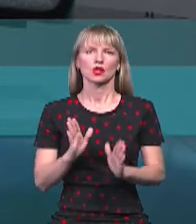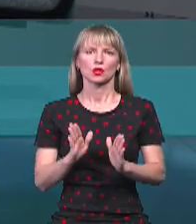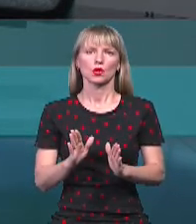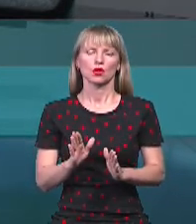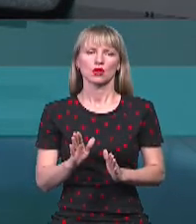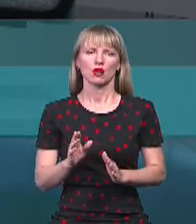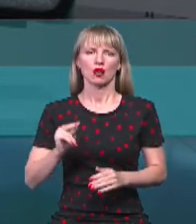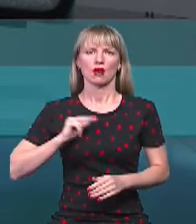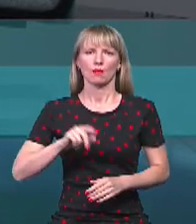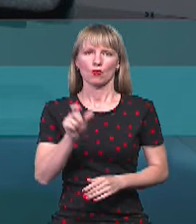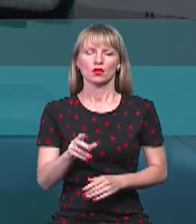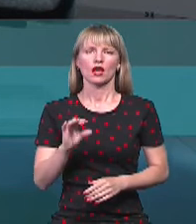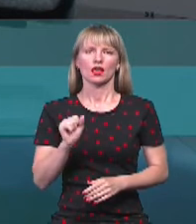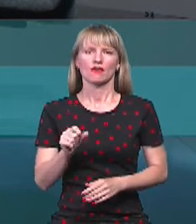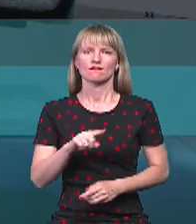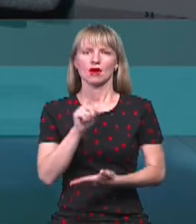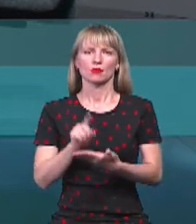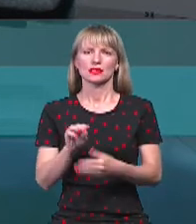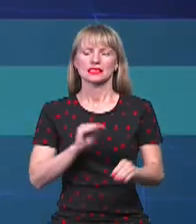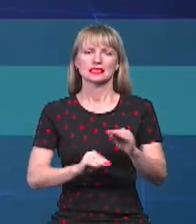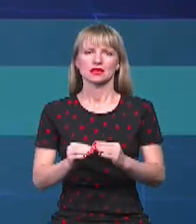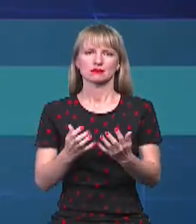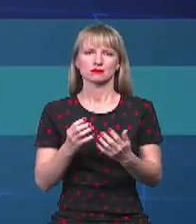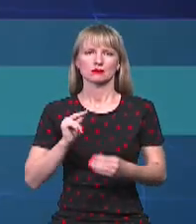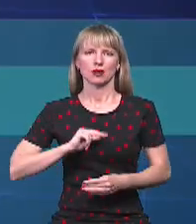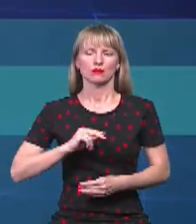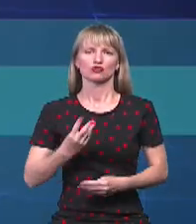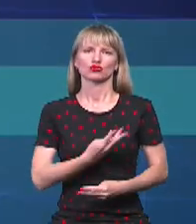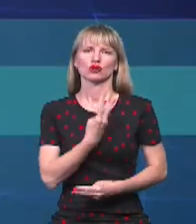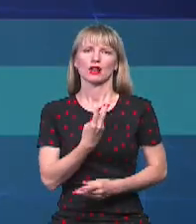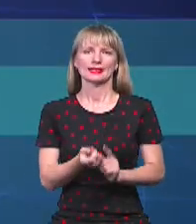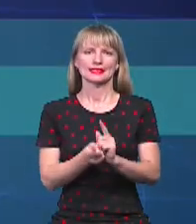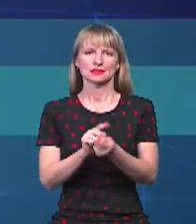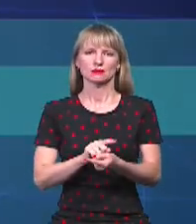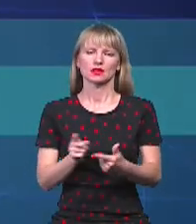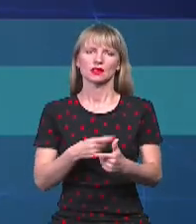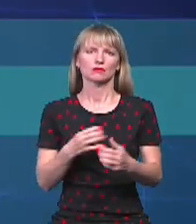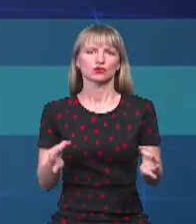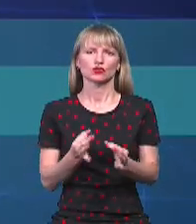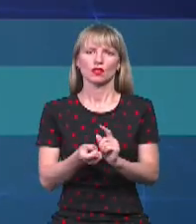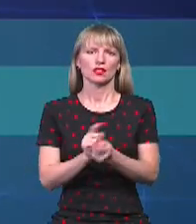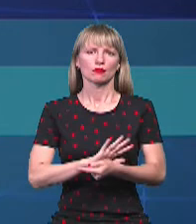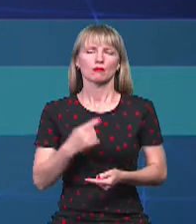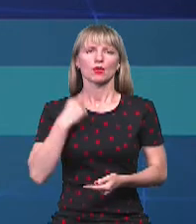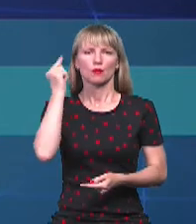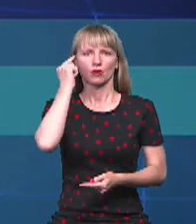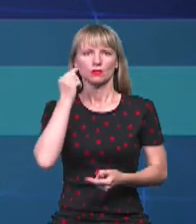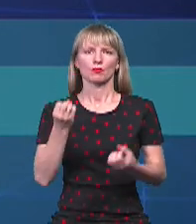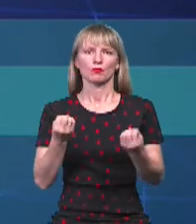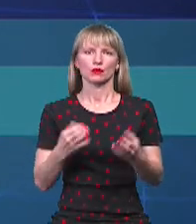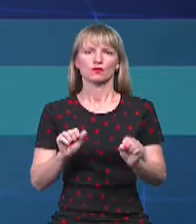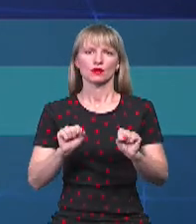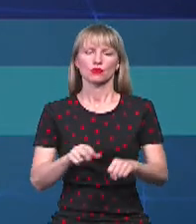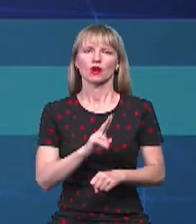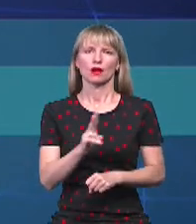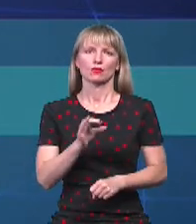вопрос, а вопрос системной проработки и желание что-то изменить. Либо же, если мы ничего не меняем, то мы понимаем, что это просто